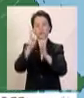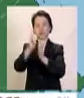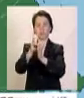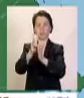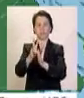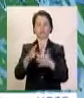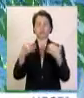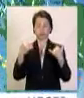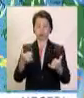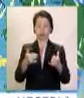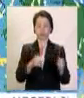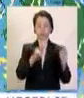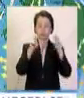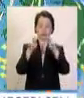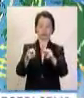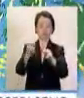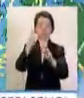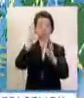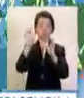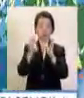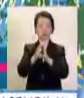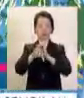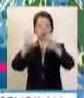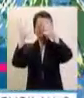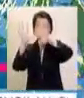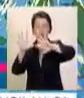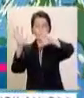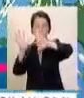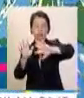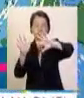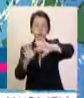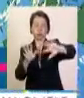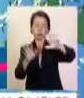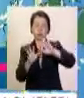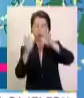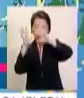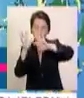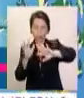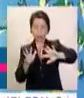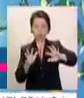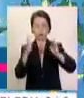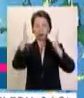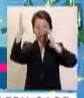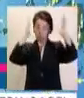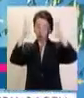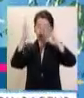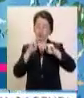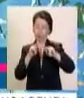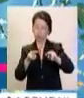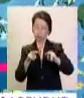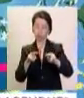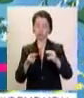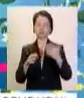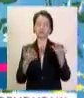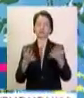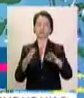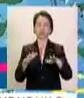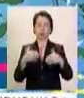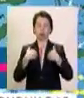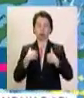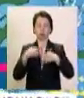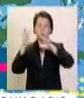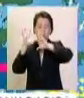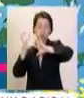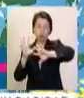datang. Seterusnya kita lihat ke paparan carta angin semasa, yang mana dapat diperhatikan rantau negara kita secara umumnya menerima